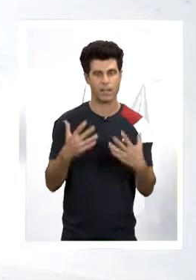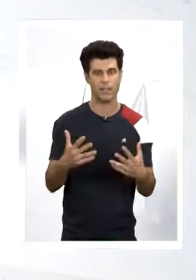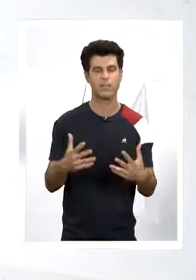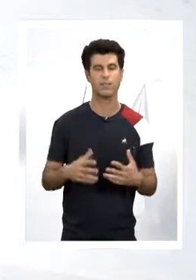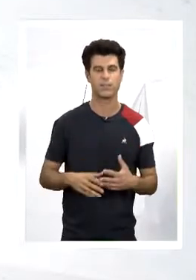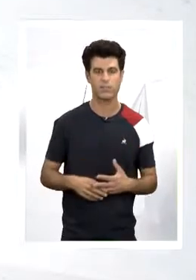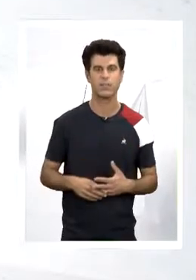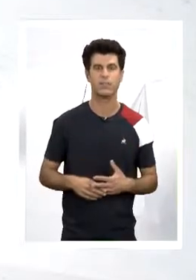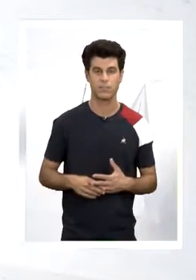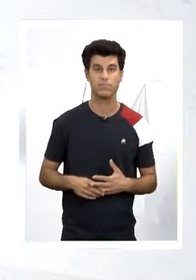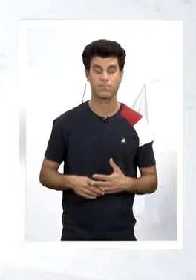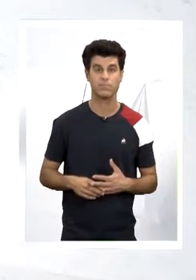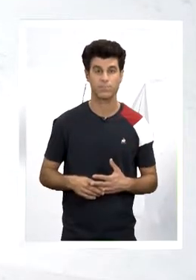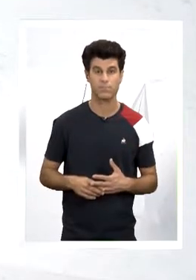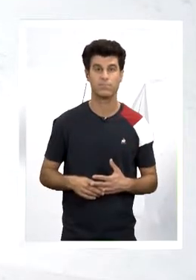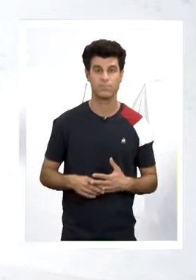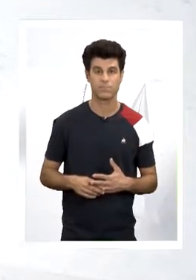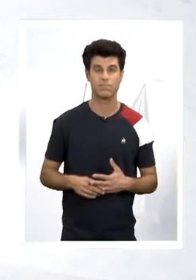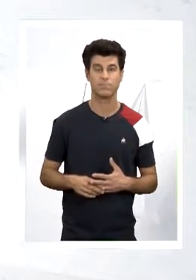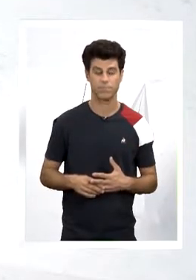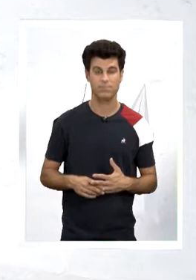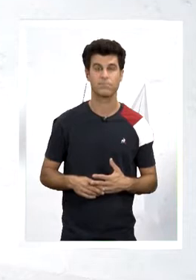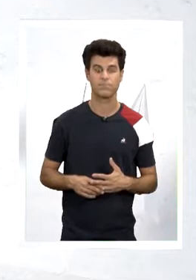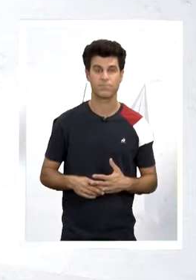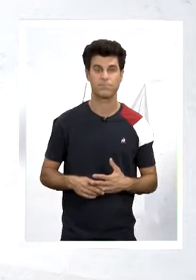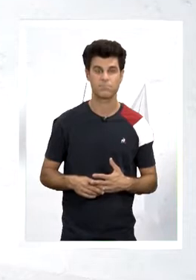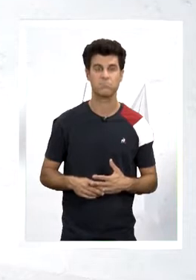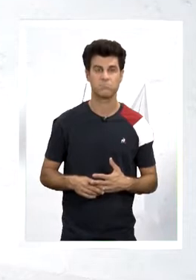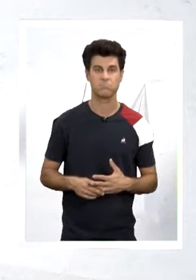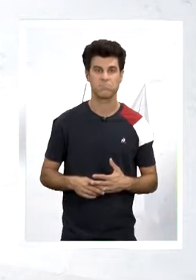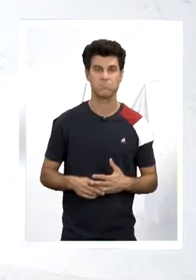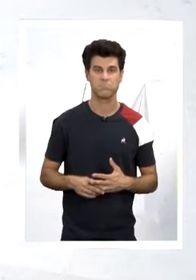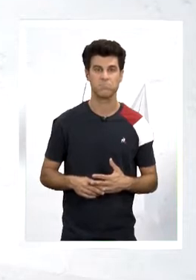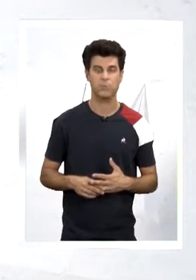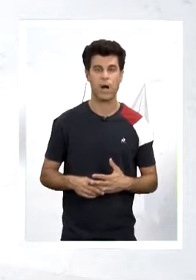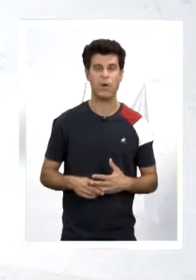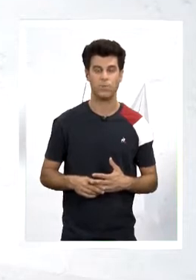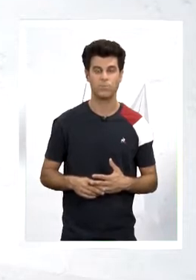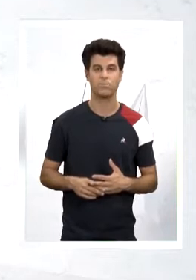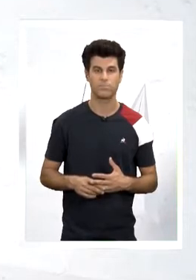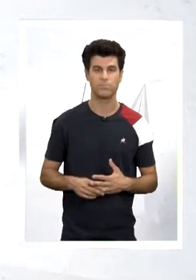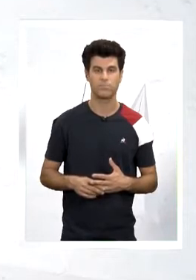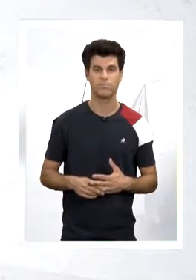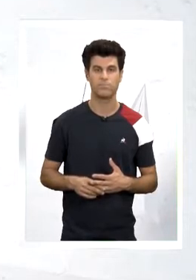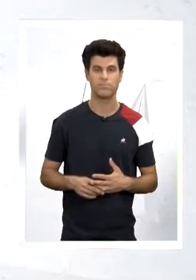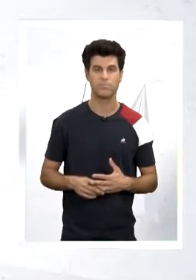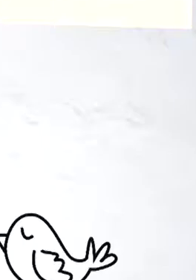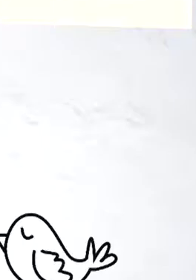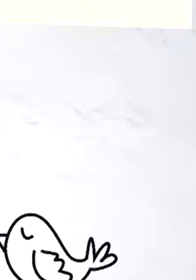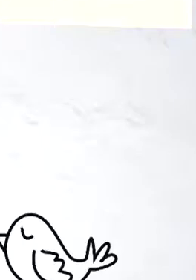דרך... הייתי עושה בקבוצה פעמיים בשבוע, 19,000 איש היו, וואו. ועכשיו אני עושה את זה